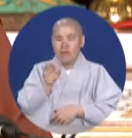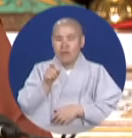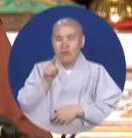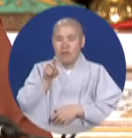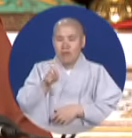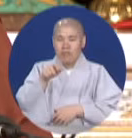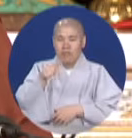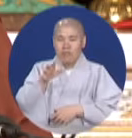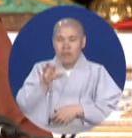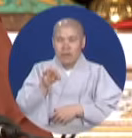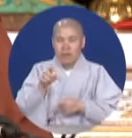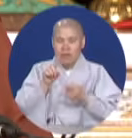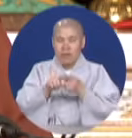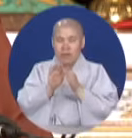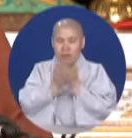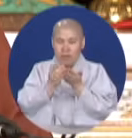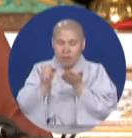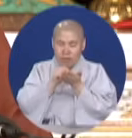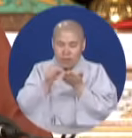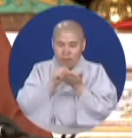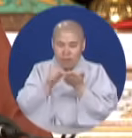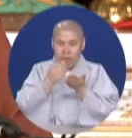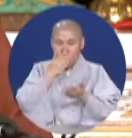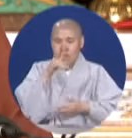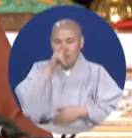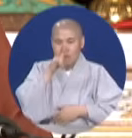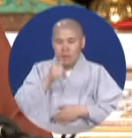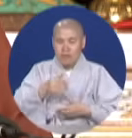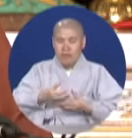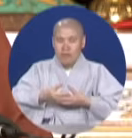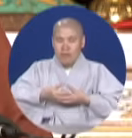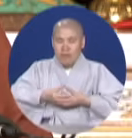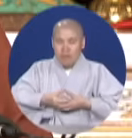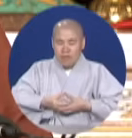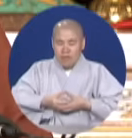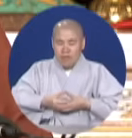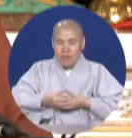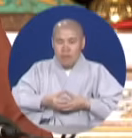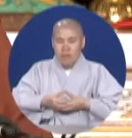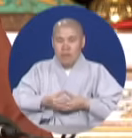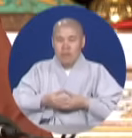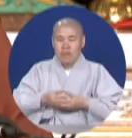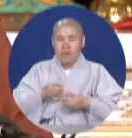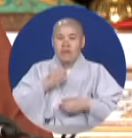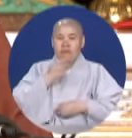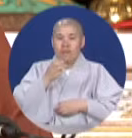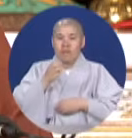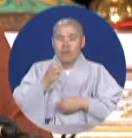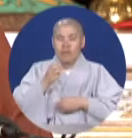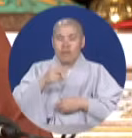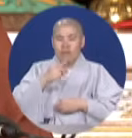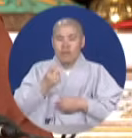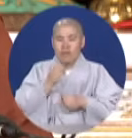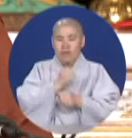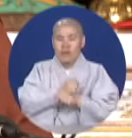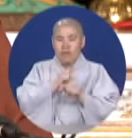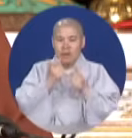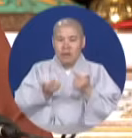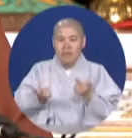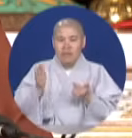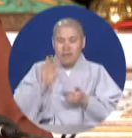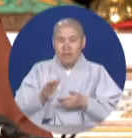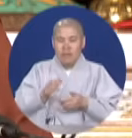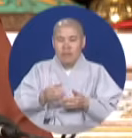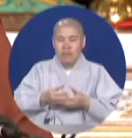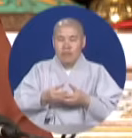좌선을 30분도 안 했으면서도 선학 박사가 얼마든지 될 수 있는 게 이